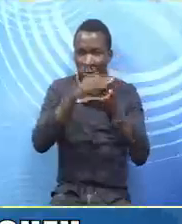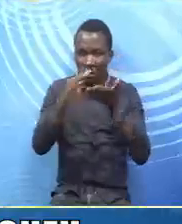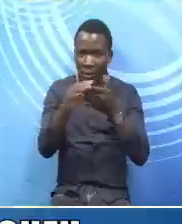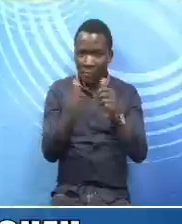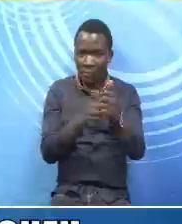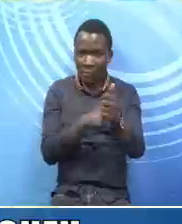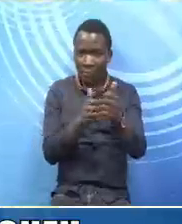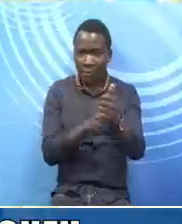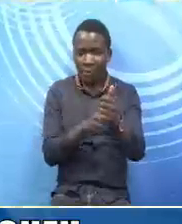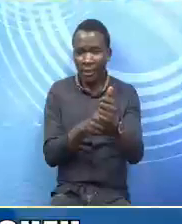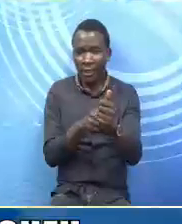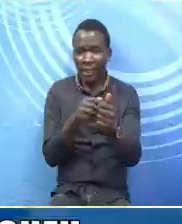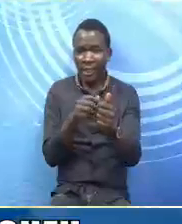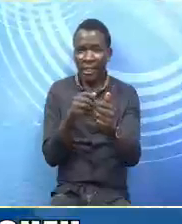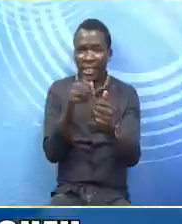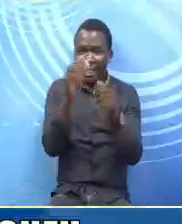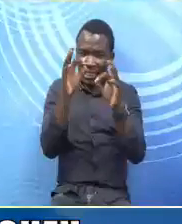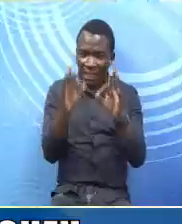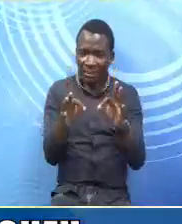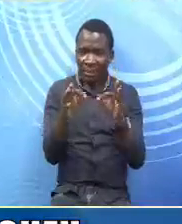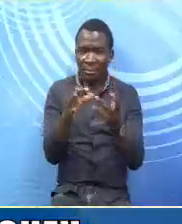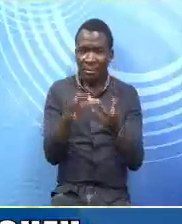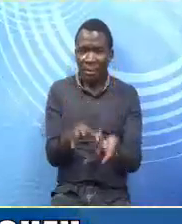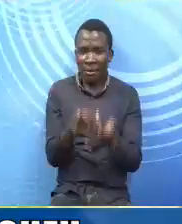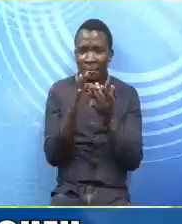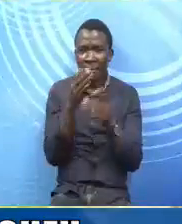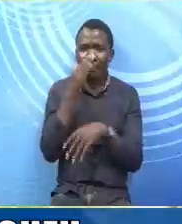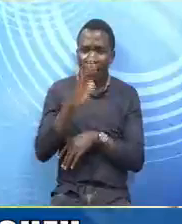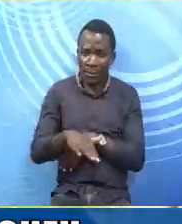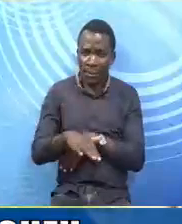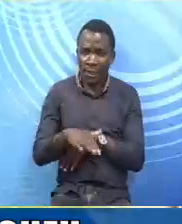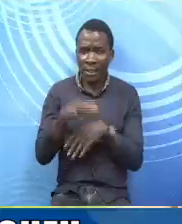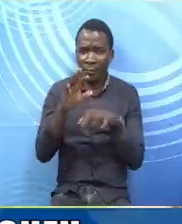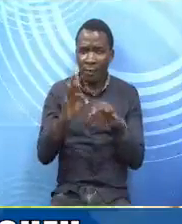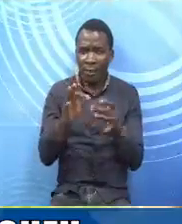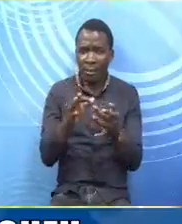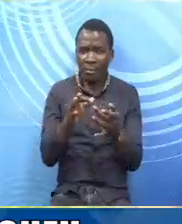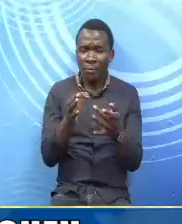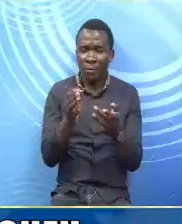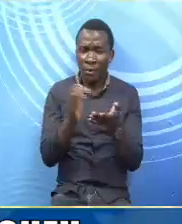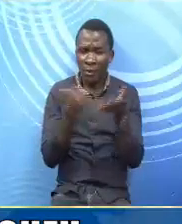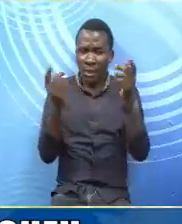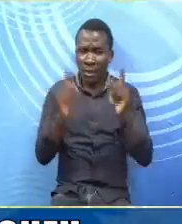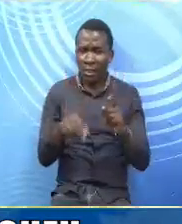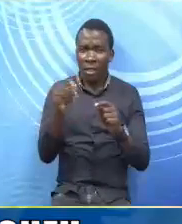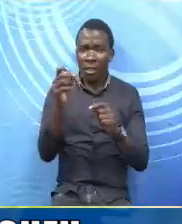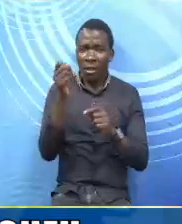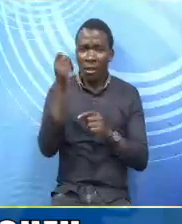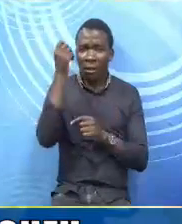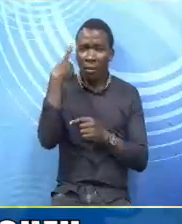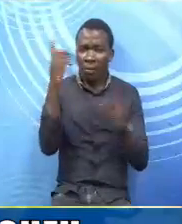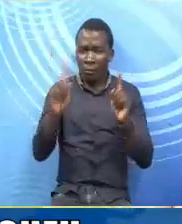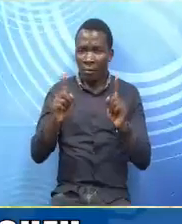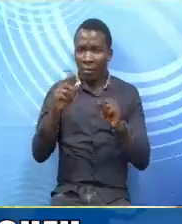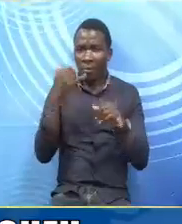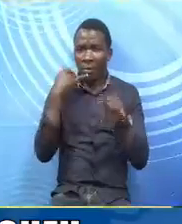mubi ahubwo n'ibintu bibwo bidasanzwe ibyo bintu kandi byagarutse nta muntu yigeze mbibona mu makuru